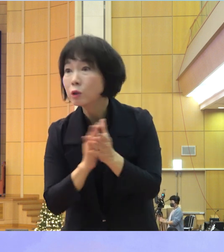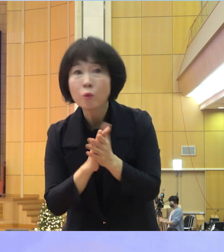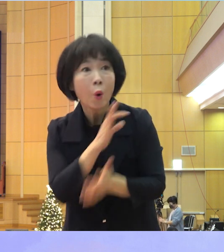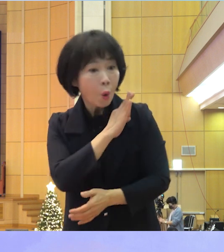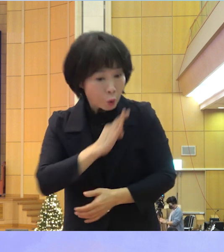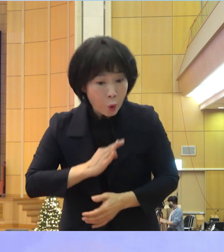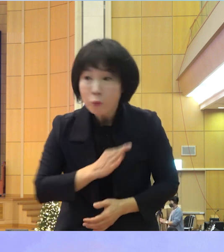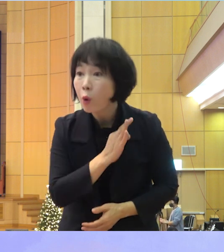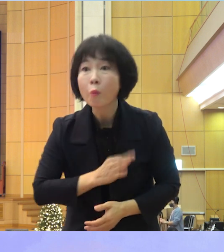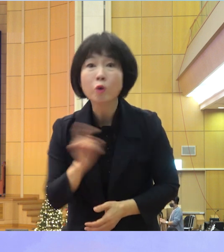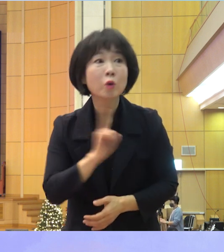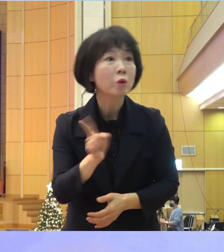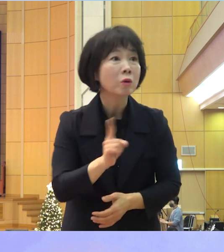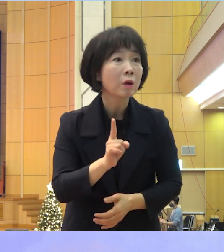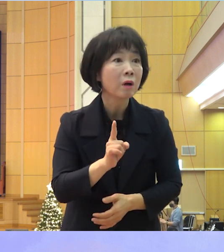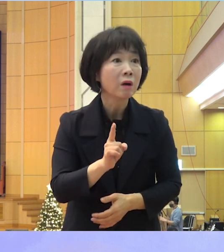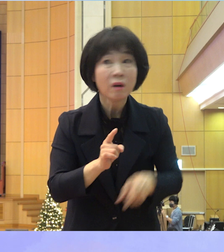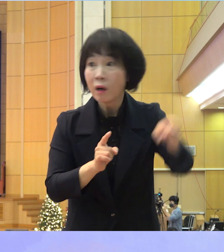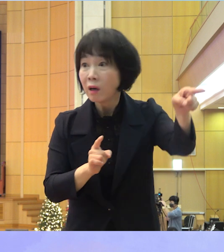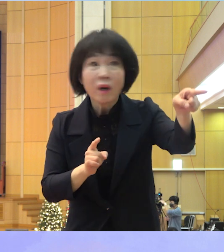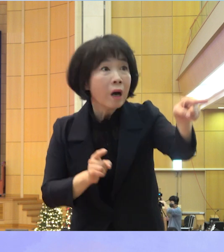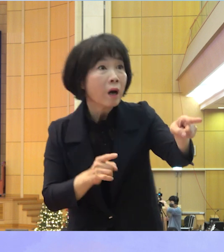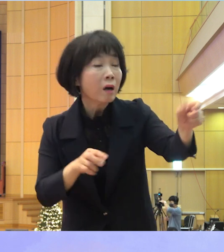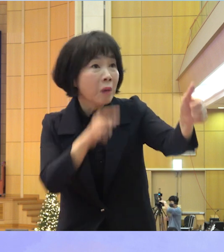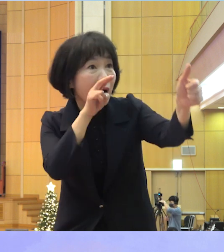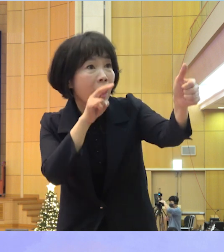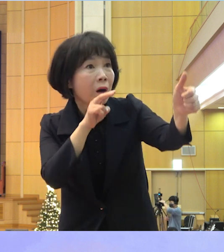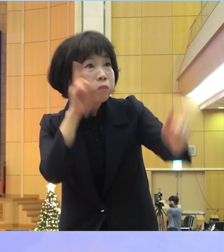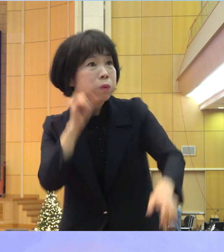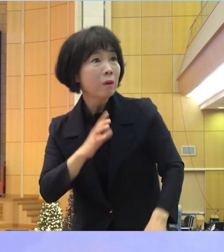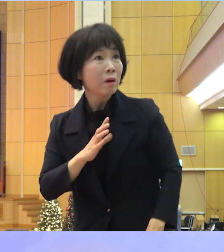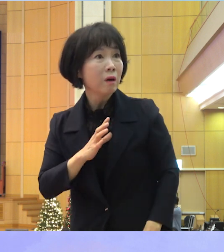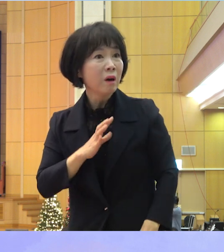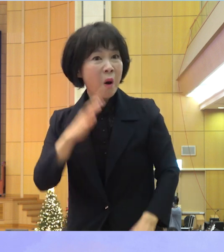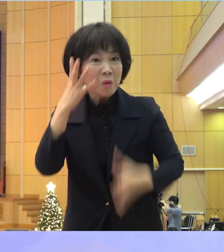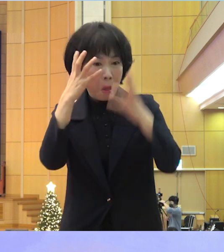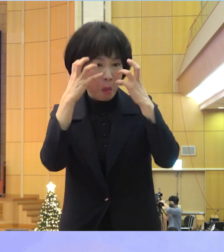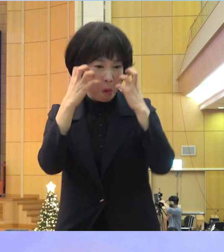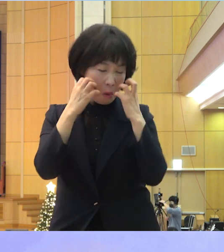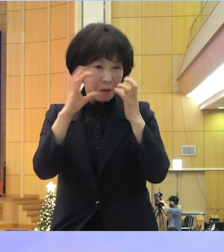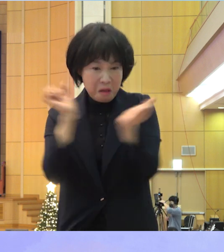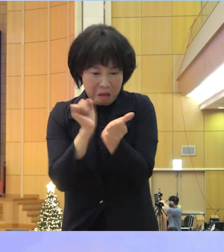있어요? 앞에 있잖아요. 앞에. 그 앞에 있잖아요. 아, 이 사람이 지금